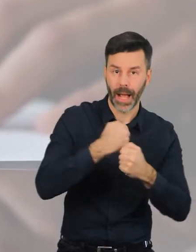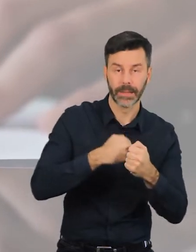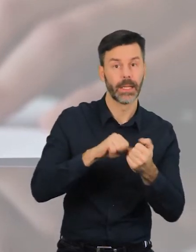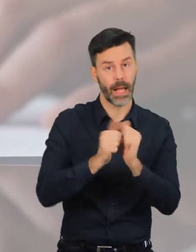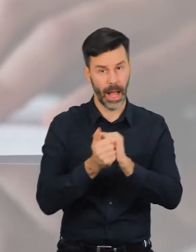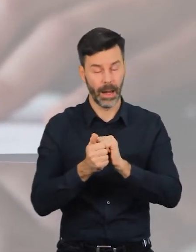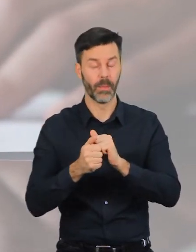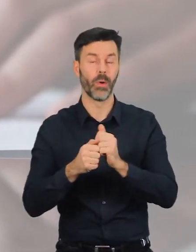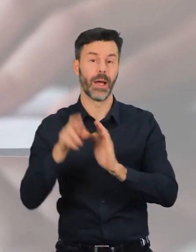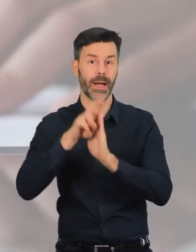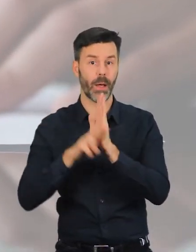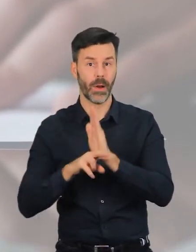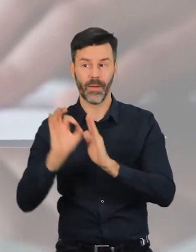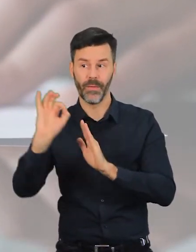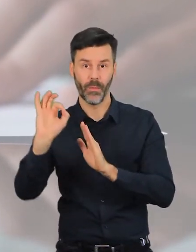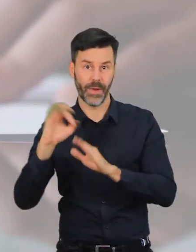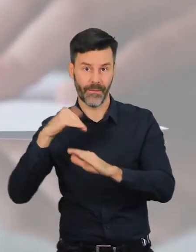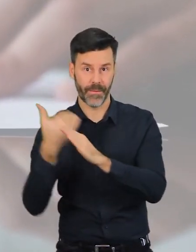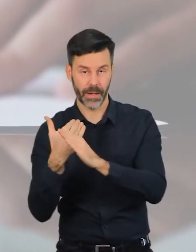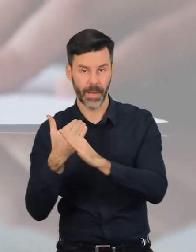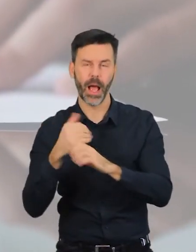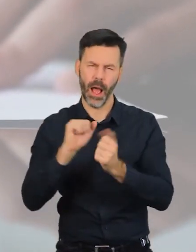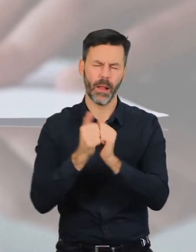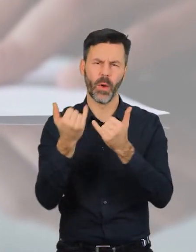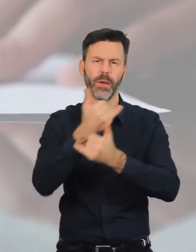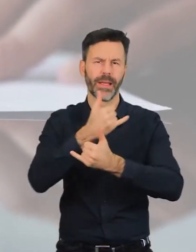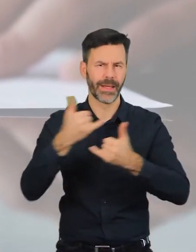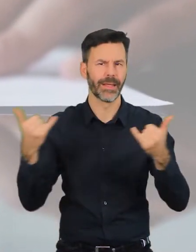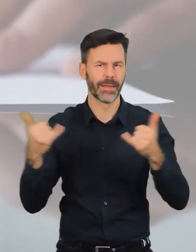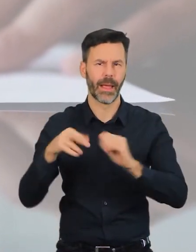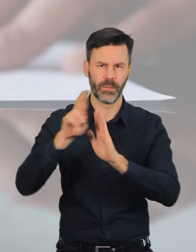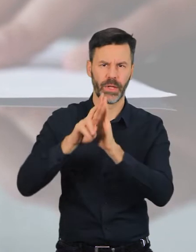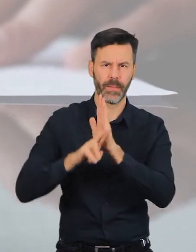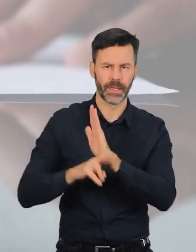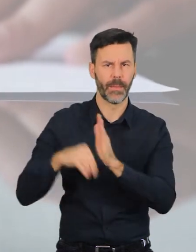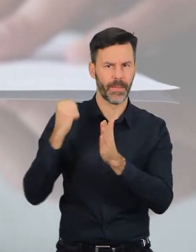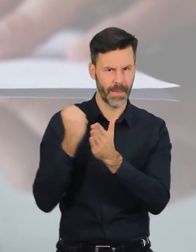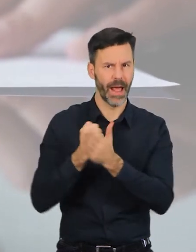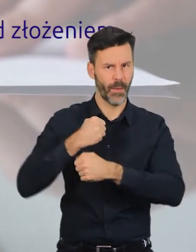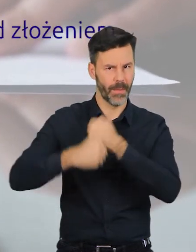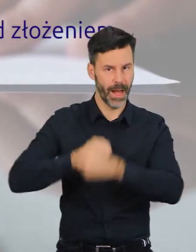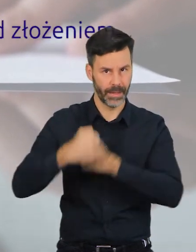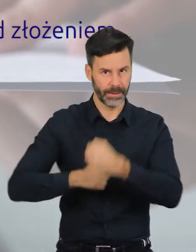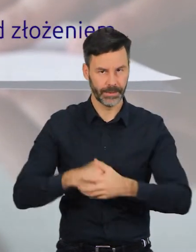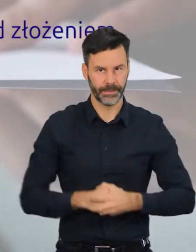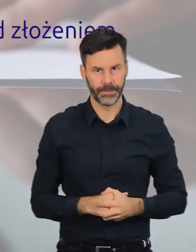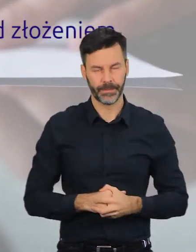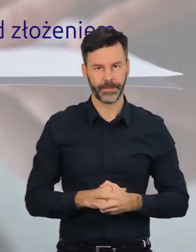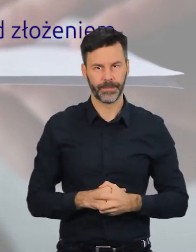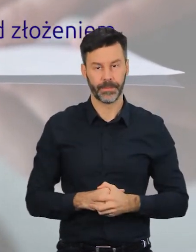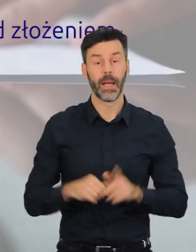wynagradzania przedsiębiorstwa lub też innych właściwych przepisach prawa pracy oraz zostały wprowadzone